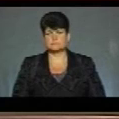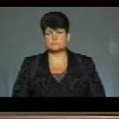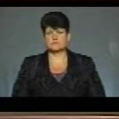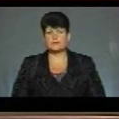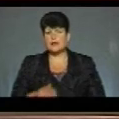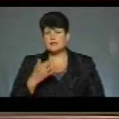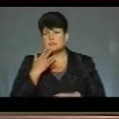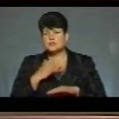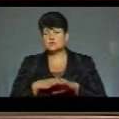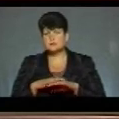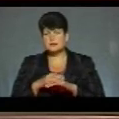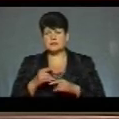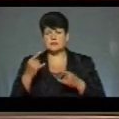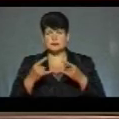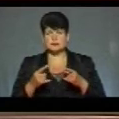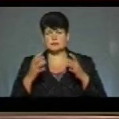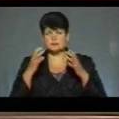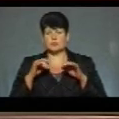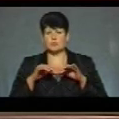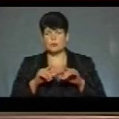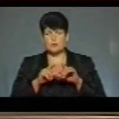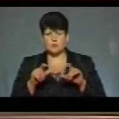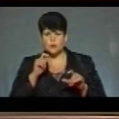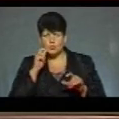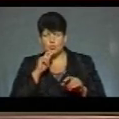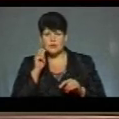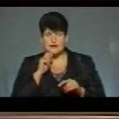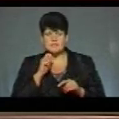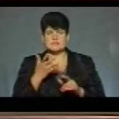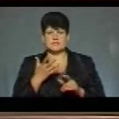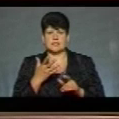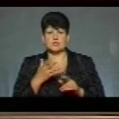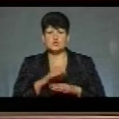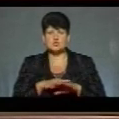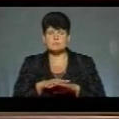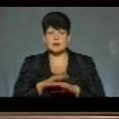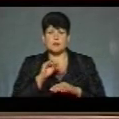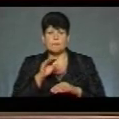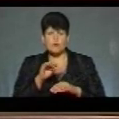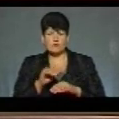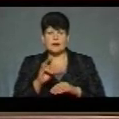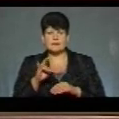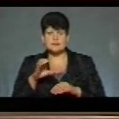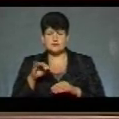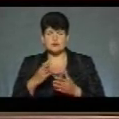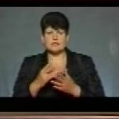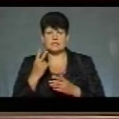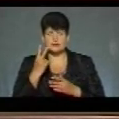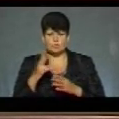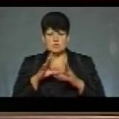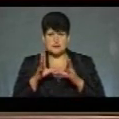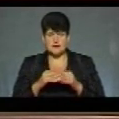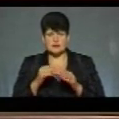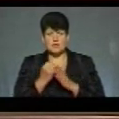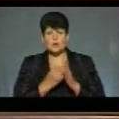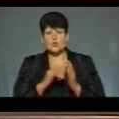Національна суспільна телерадіокомпанія України, український суспільний телерадіомовник НСТУ мовить на 2 загальнонаціональних